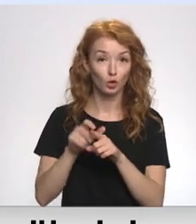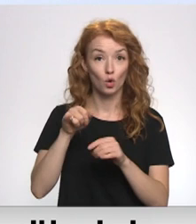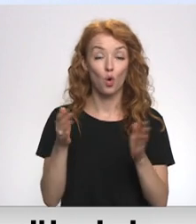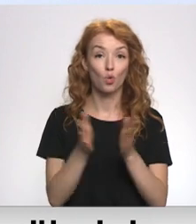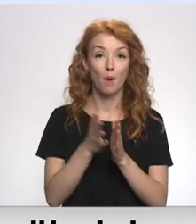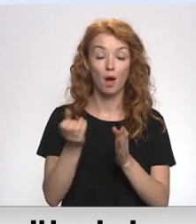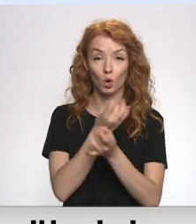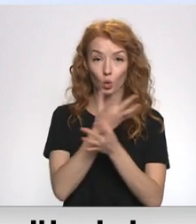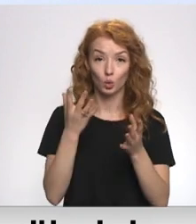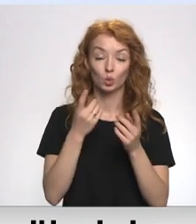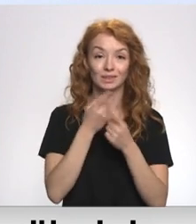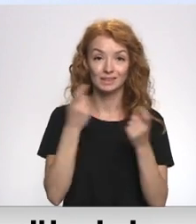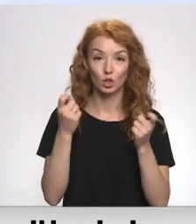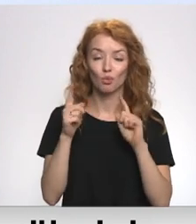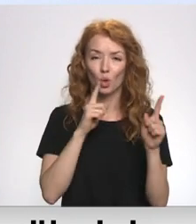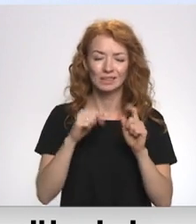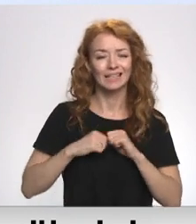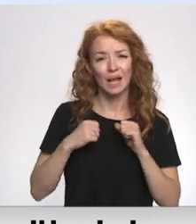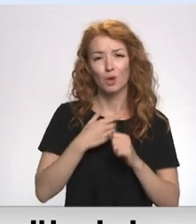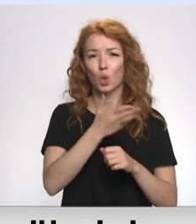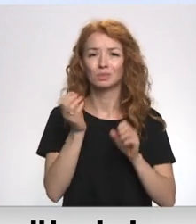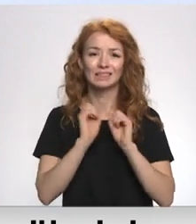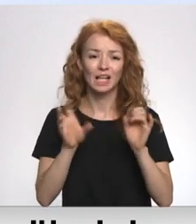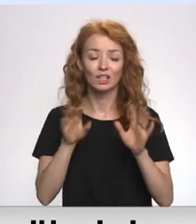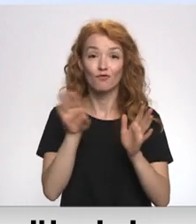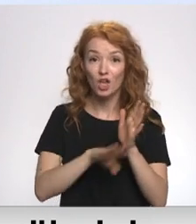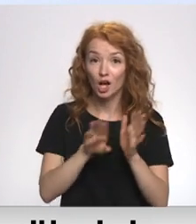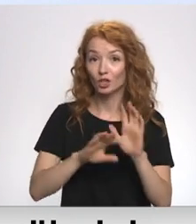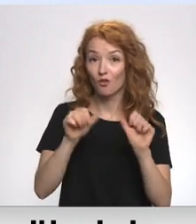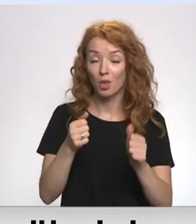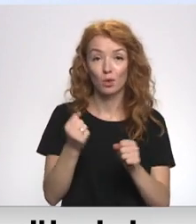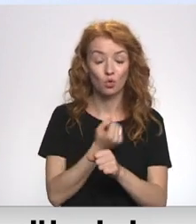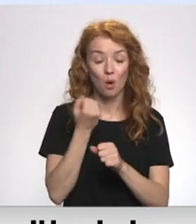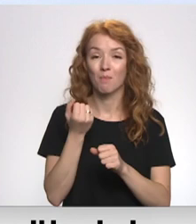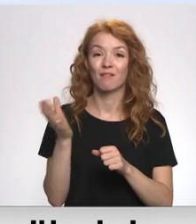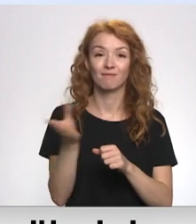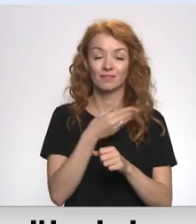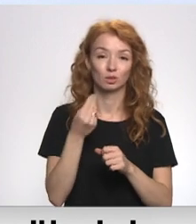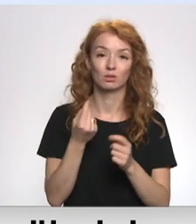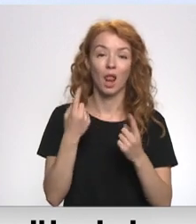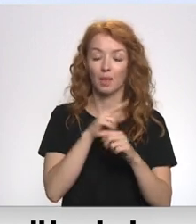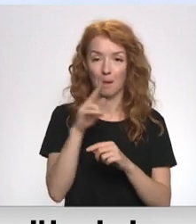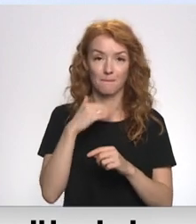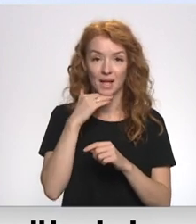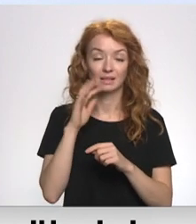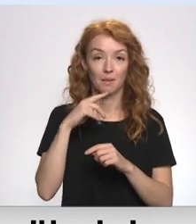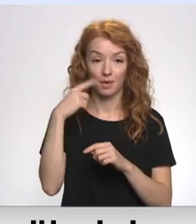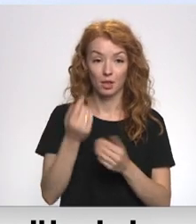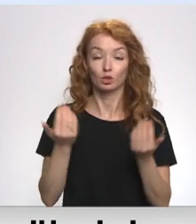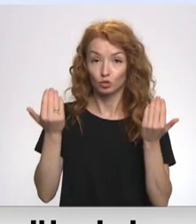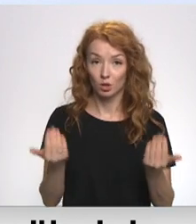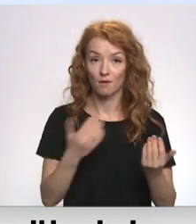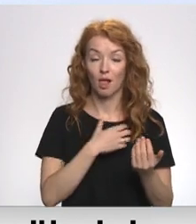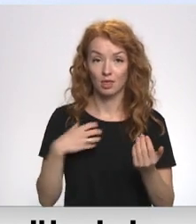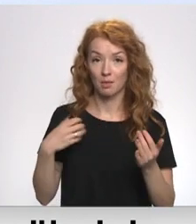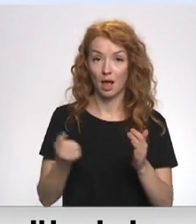ar kultūras ziņu producentu mēģinājām tā un šā jums izstāstīt vienkāršākā veidā, bet sapratām, ka visu kultūras ziņu nepietiks, lai mēs to arī pateiktu. Tātad šodien